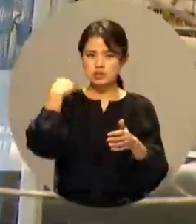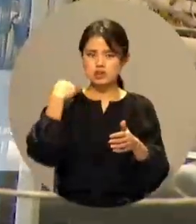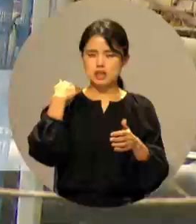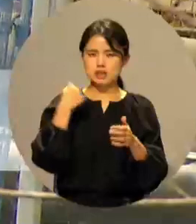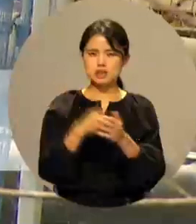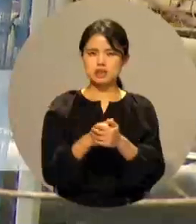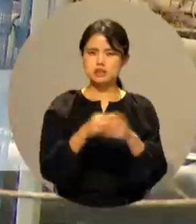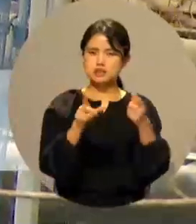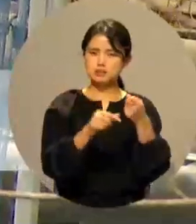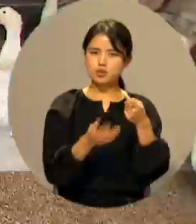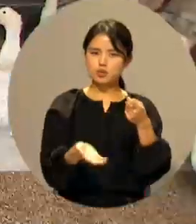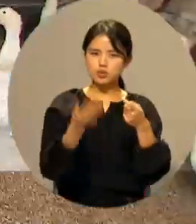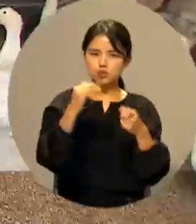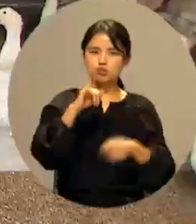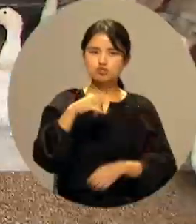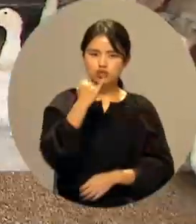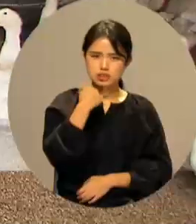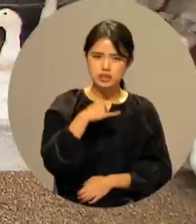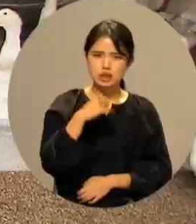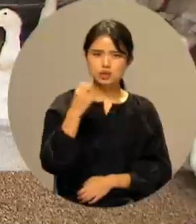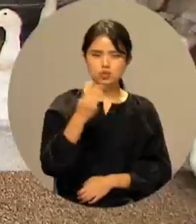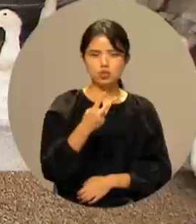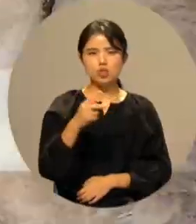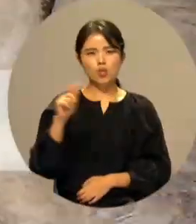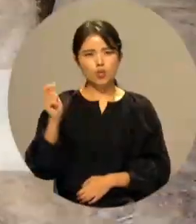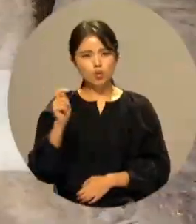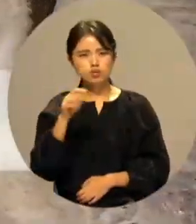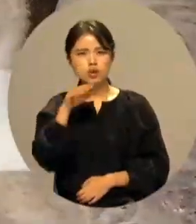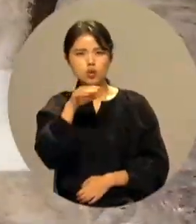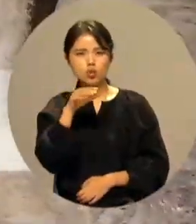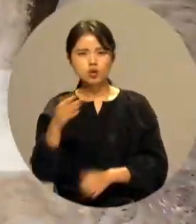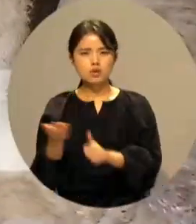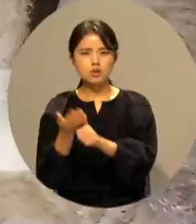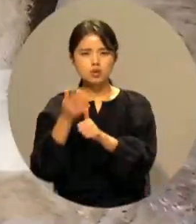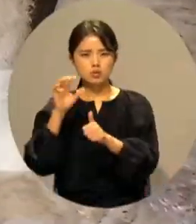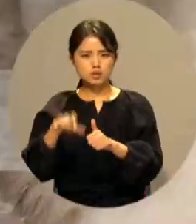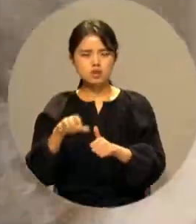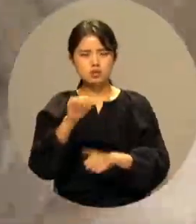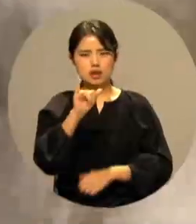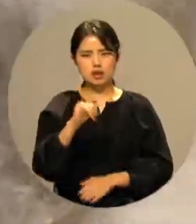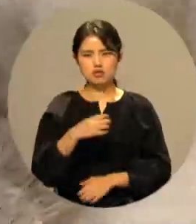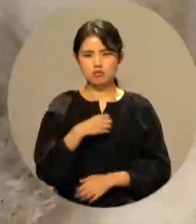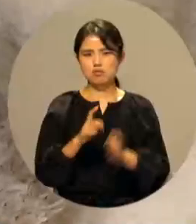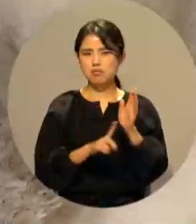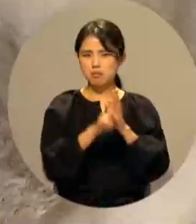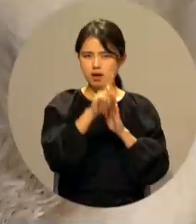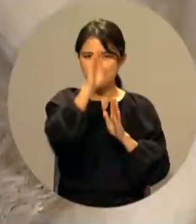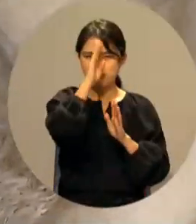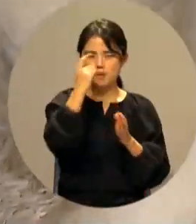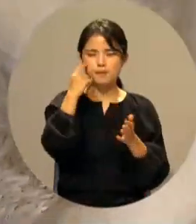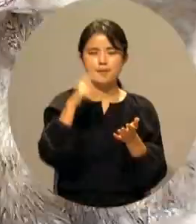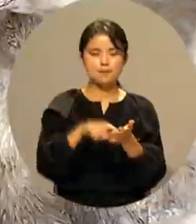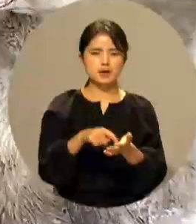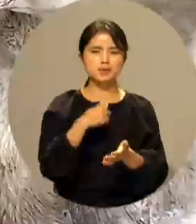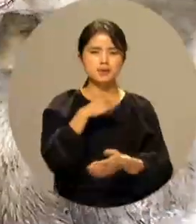순창 유등의 산란계 농장 이달초 고창 해리의 오리 농가에서 고병원성 조류 인플루엔자가 발생한 바